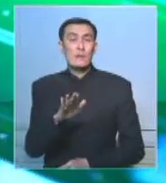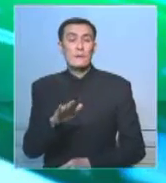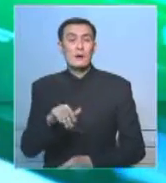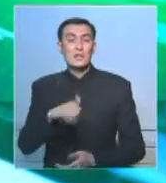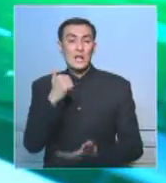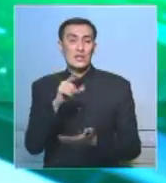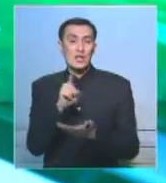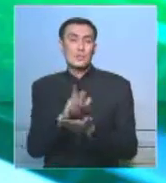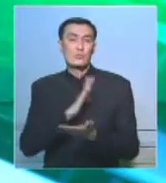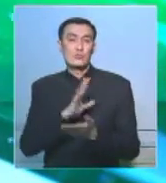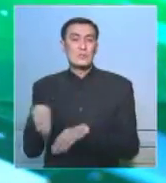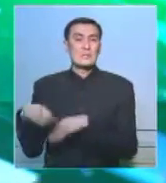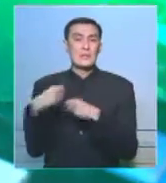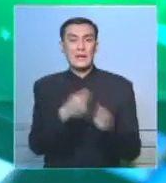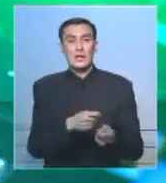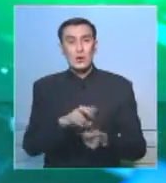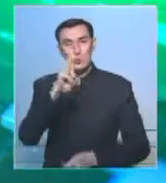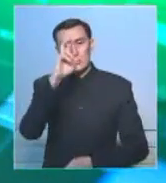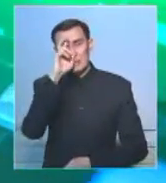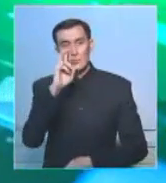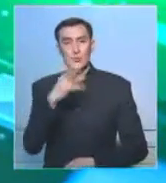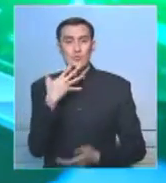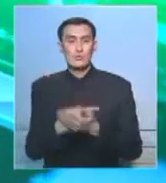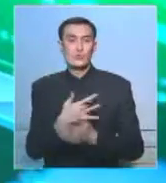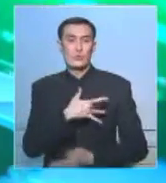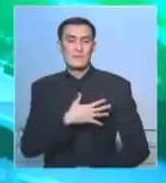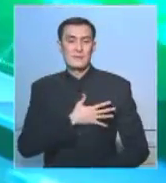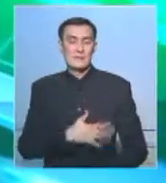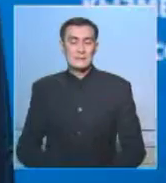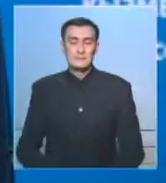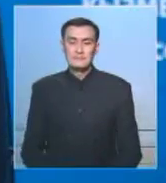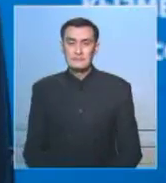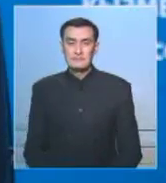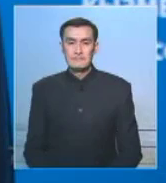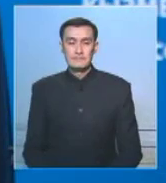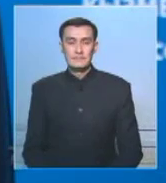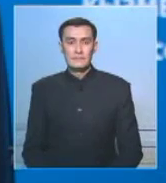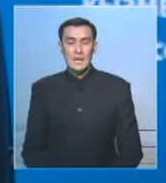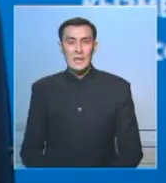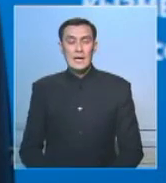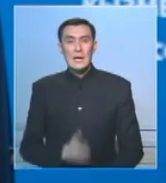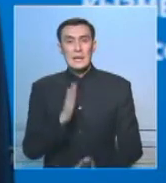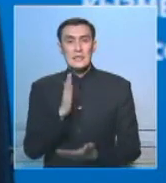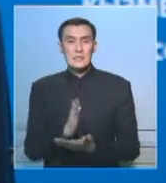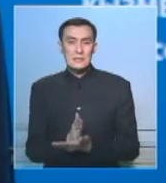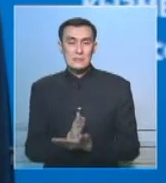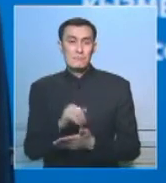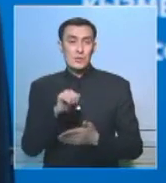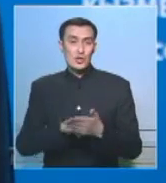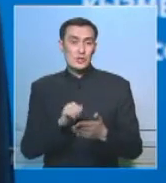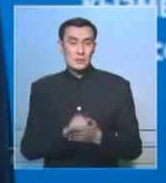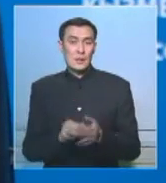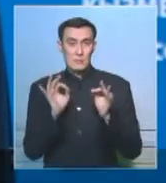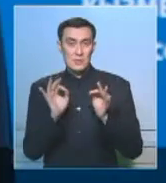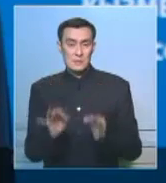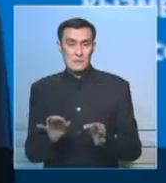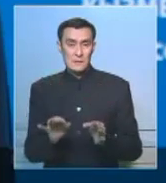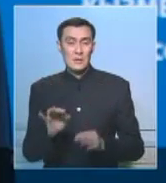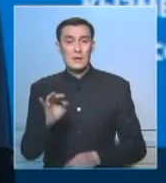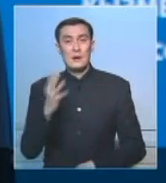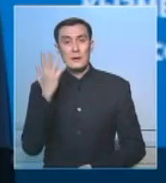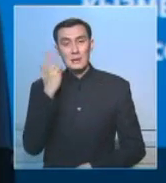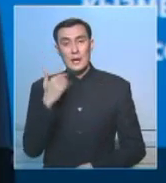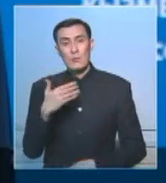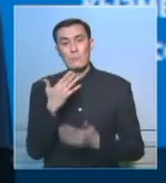чиновники обязаны будут сдавать в государственную собственность. Есть объективные причины, когда